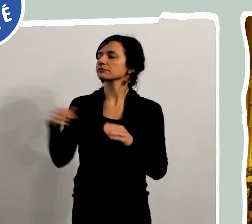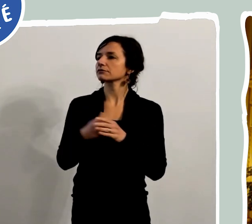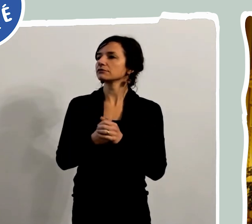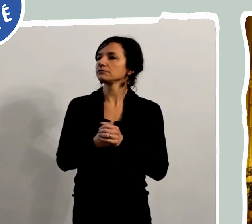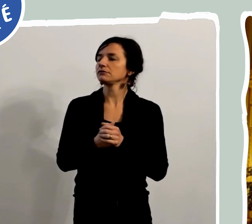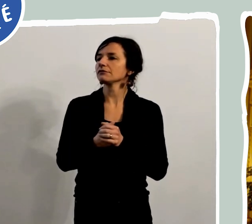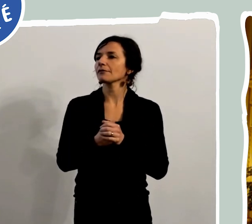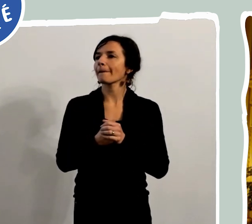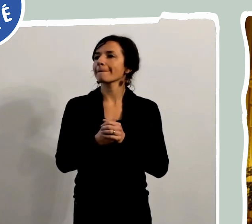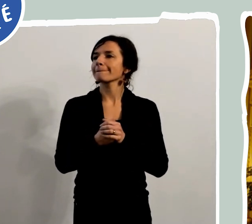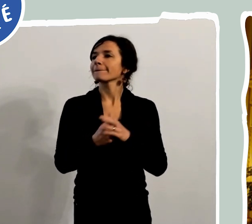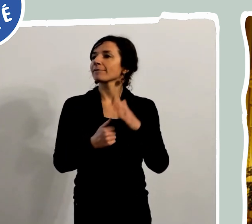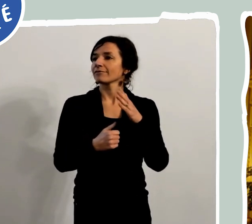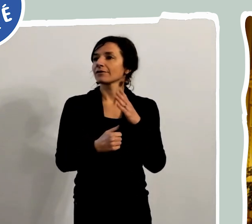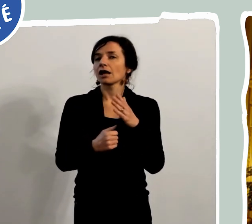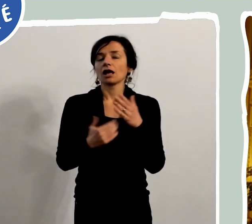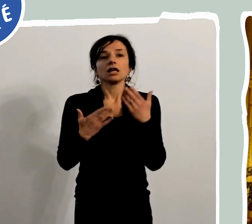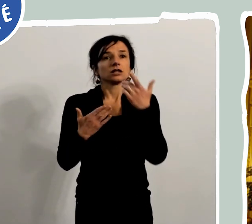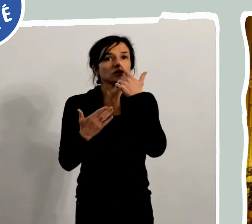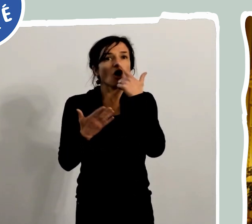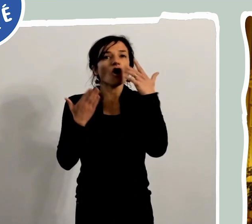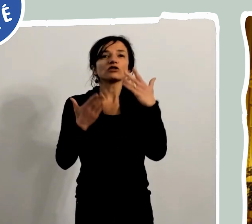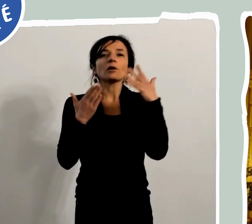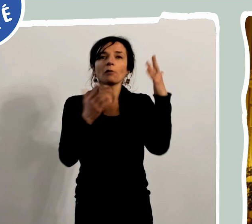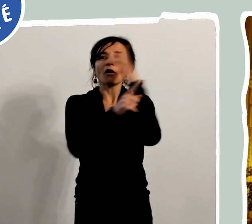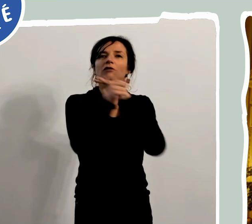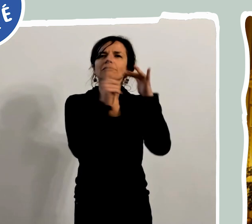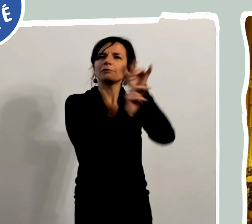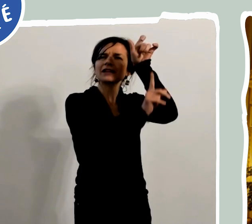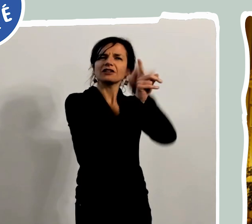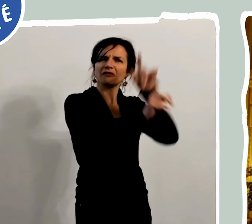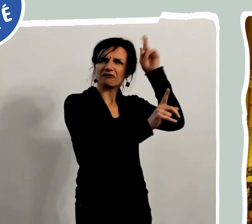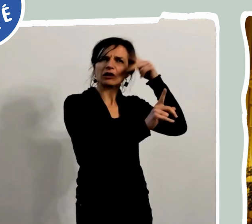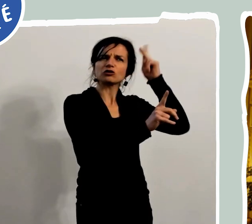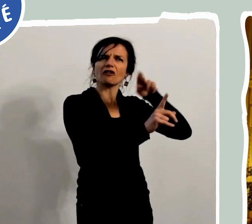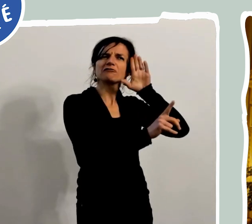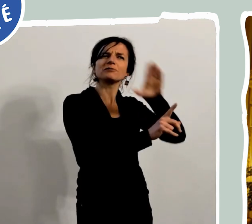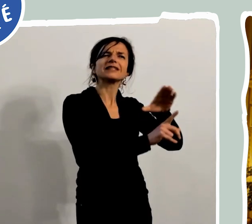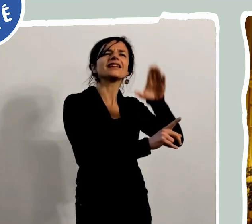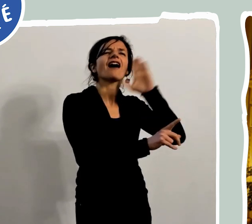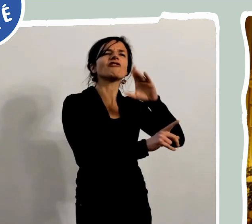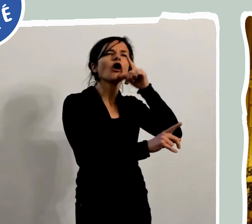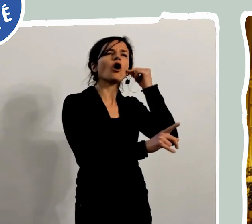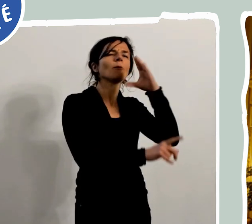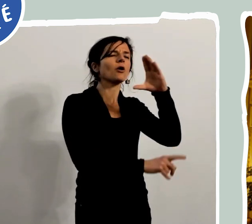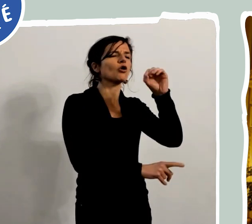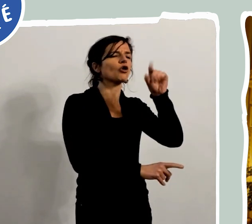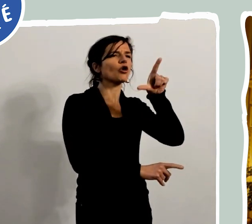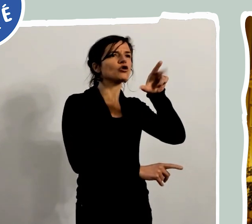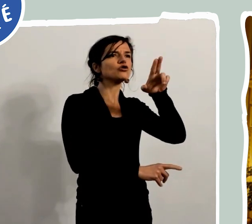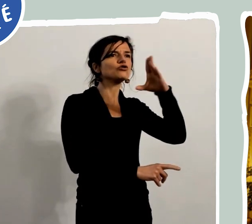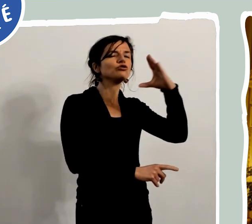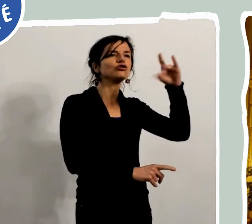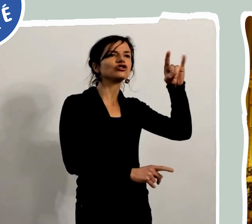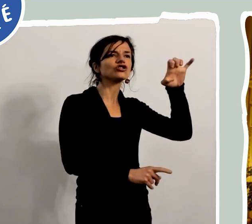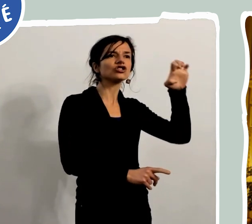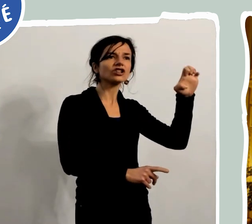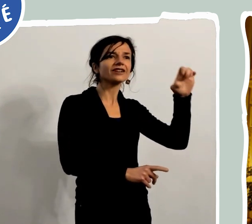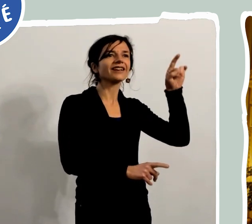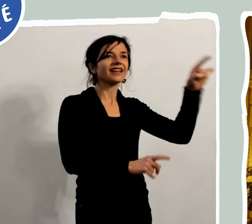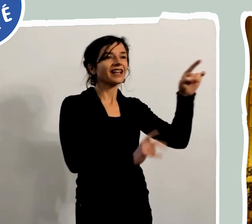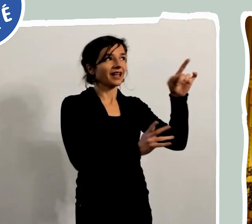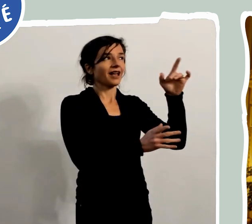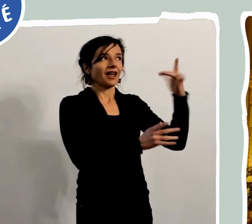citer un grand philosophe qui était Coluche, qui disait quand on pense qu'il suffirait que les gens ne les achètent pas pour que ça ne se vende